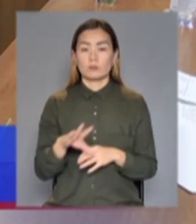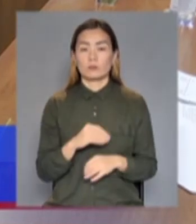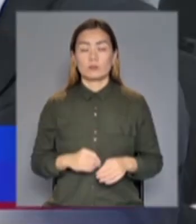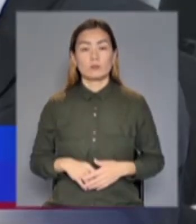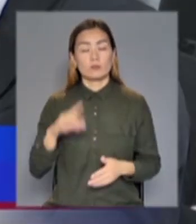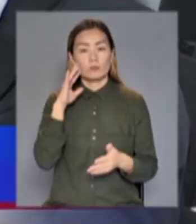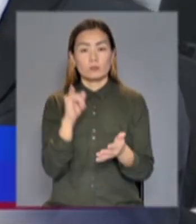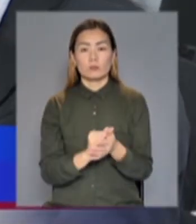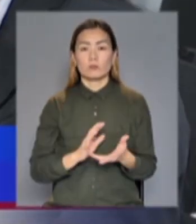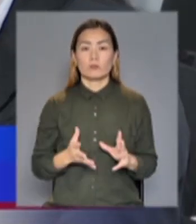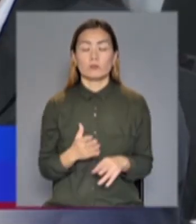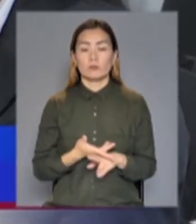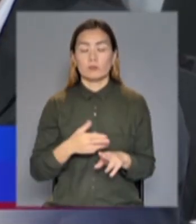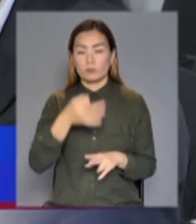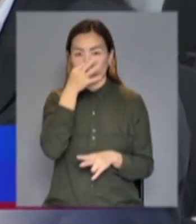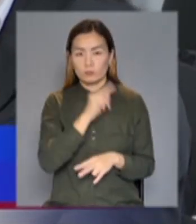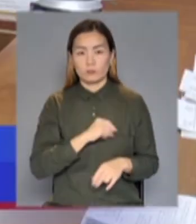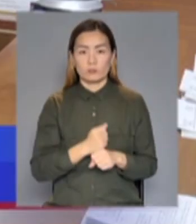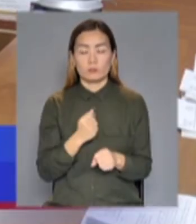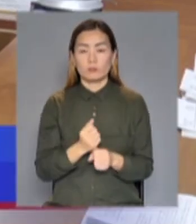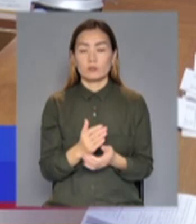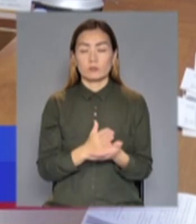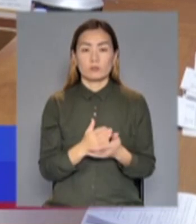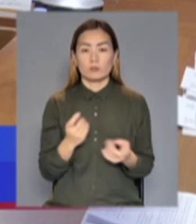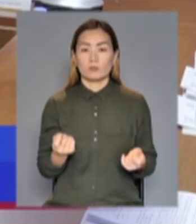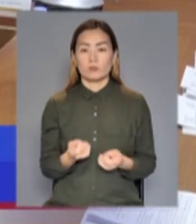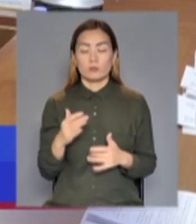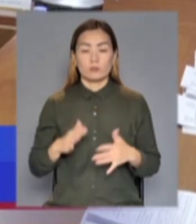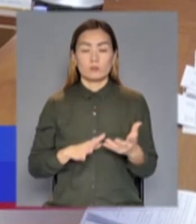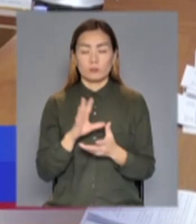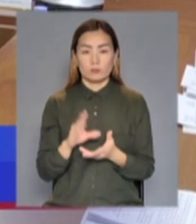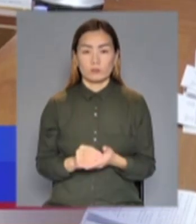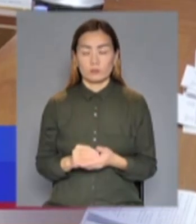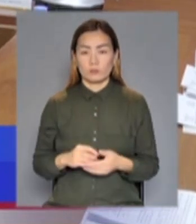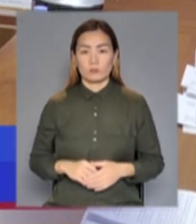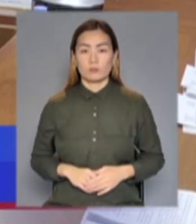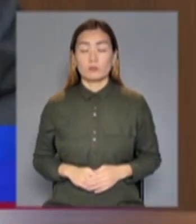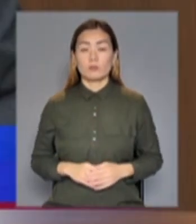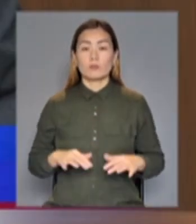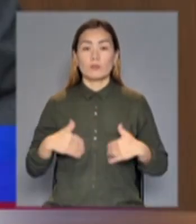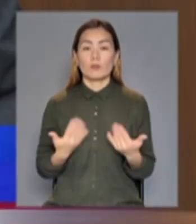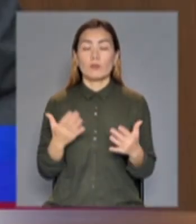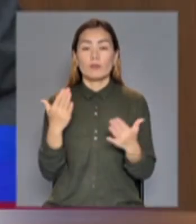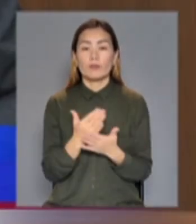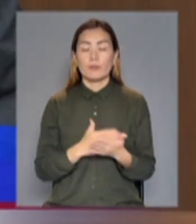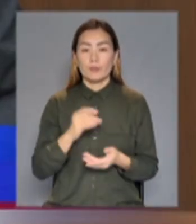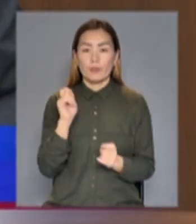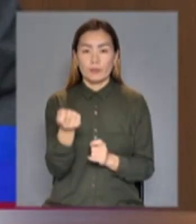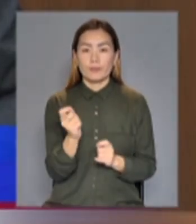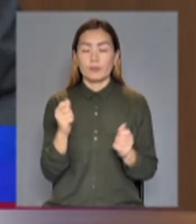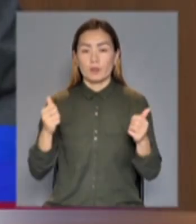учитывая отсутствие у чиновника опыта работы в сфере госслужбы взвеси все за и против Члены совета по этики пришли к